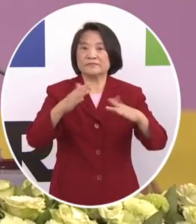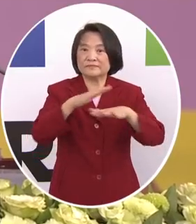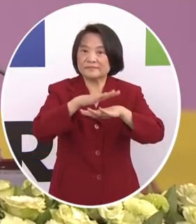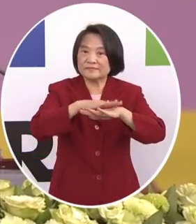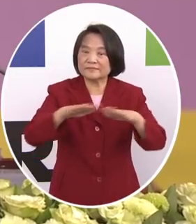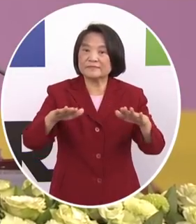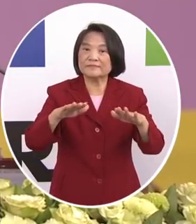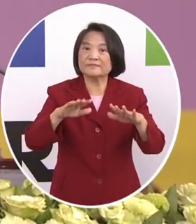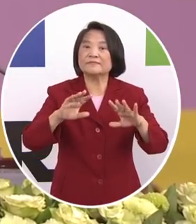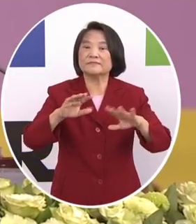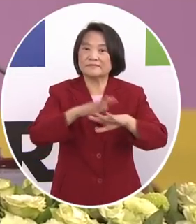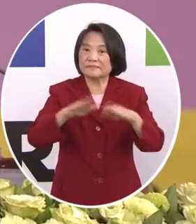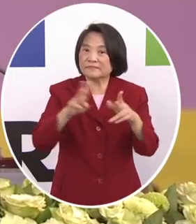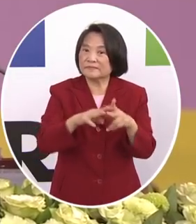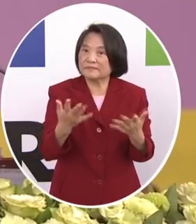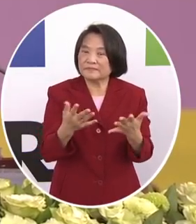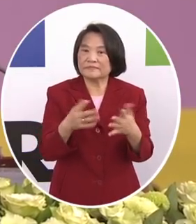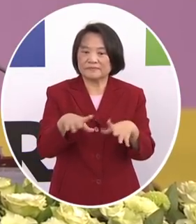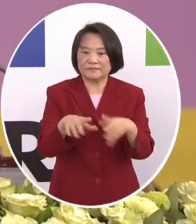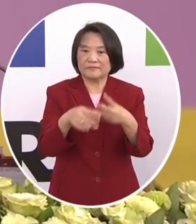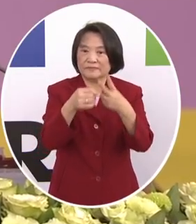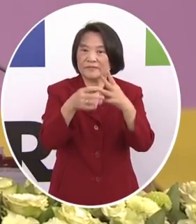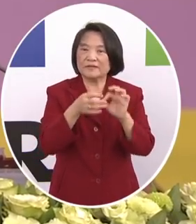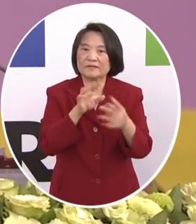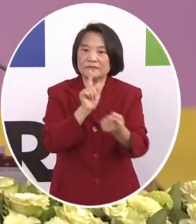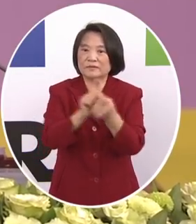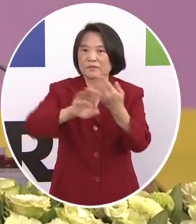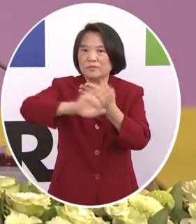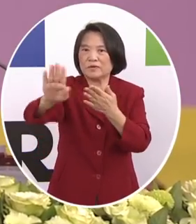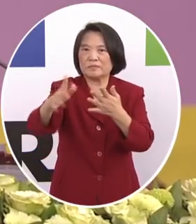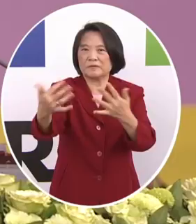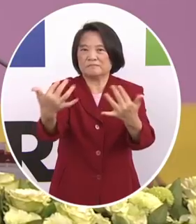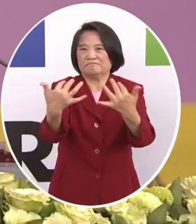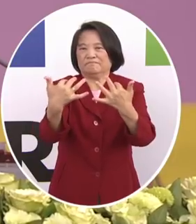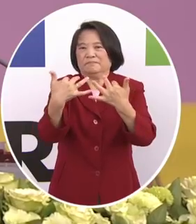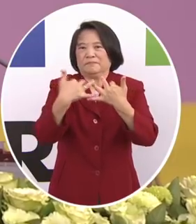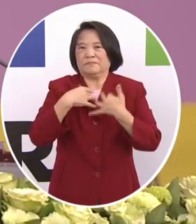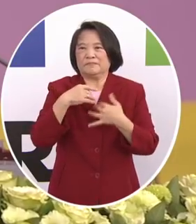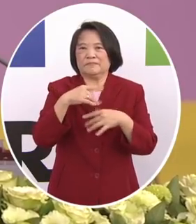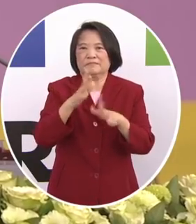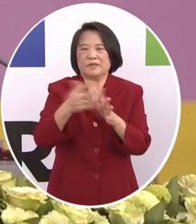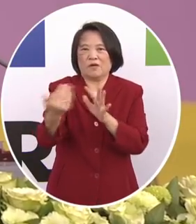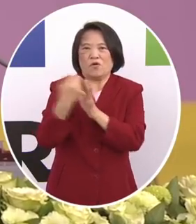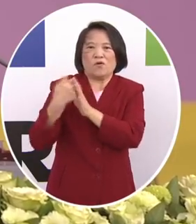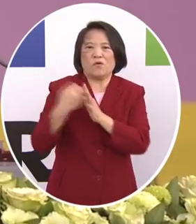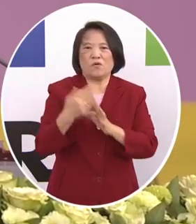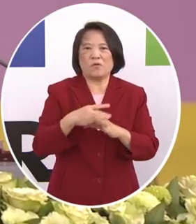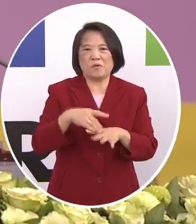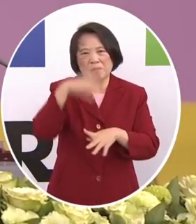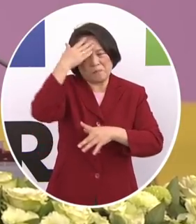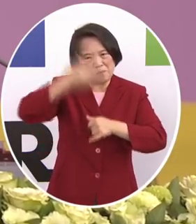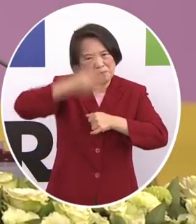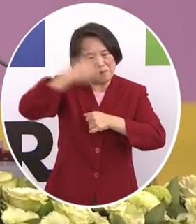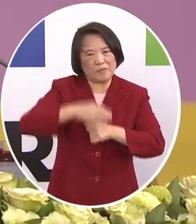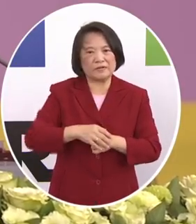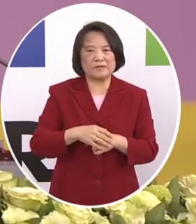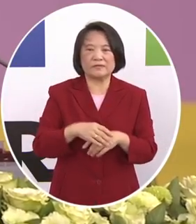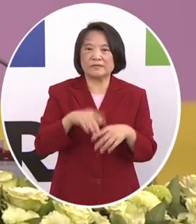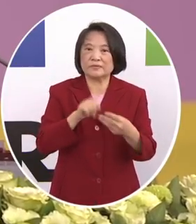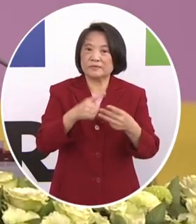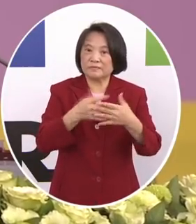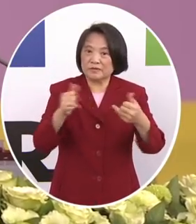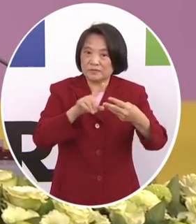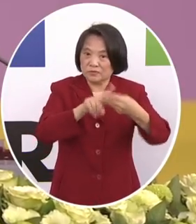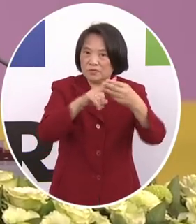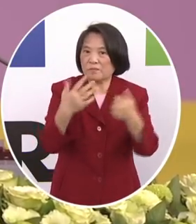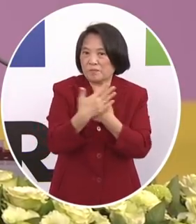的第三个面向，是阻止外来势力对国内进行渗透破坏，确保民主制度